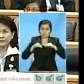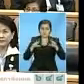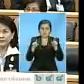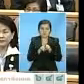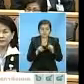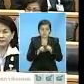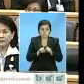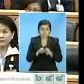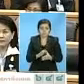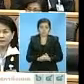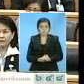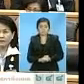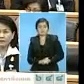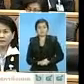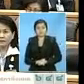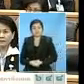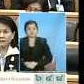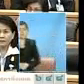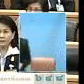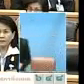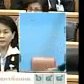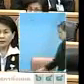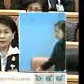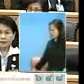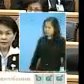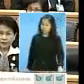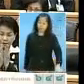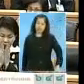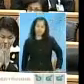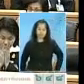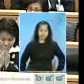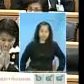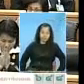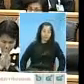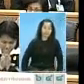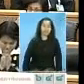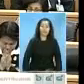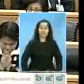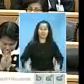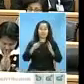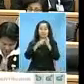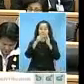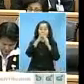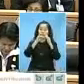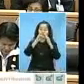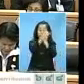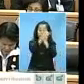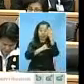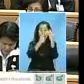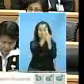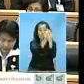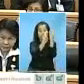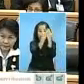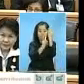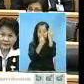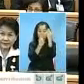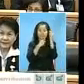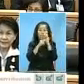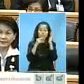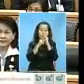จังหวัดละหนึ่งคนยังไม่สะท้อนความเป็นประชาธิปไตยที่สมบูรณ์เพราะว่าประชากรในแต่ละจังหวัด